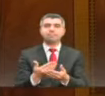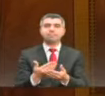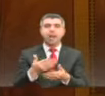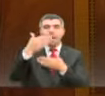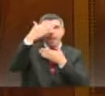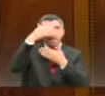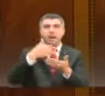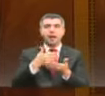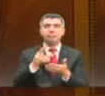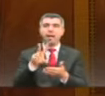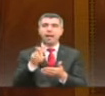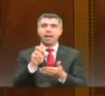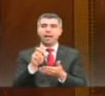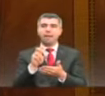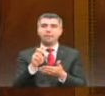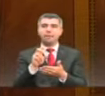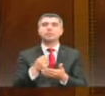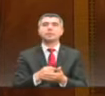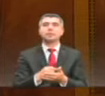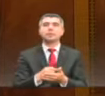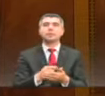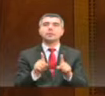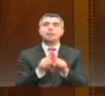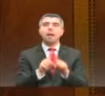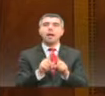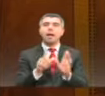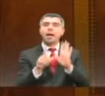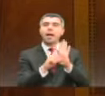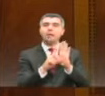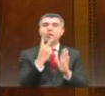ببلادنا بعد إقرار دستور